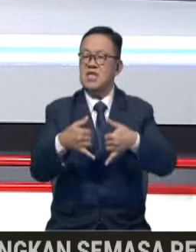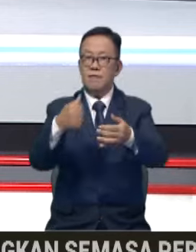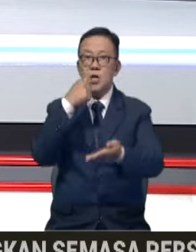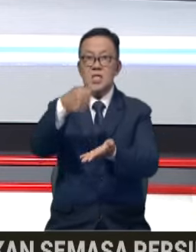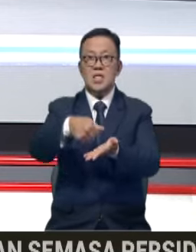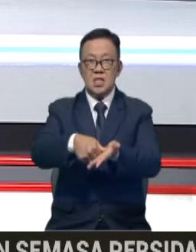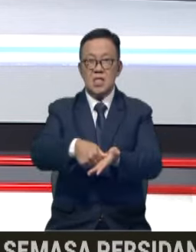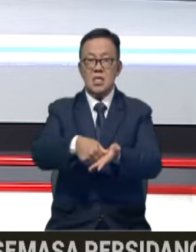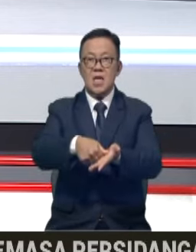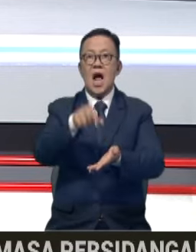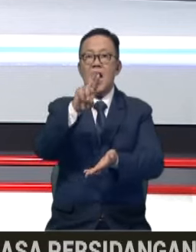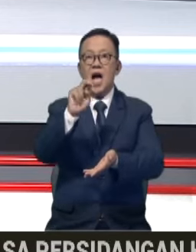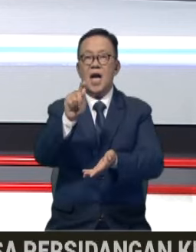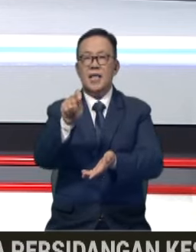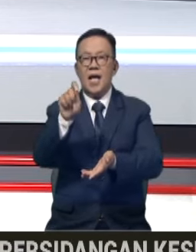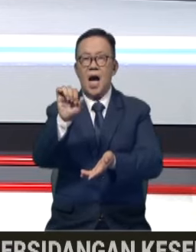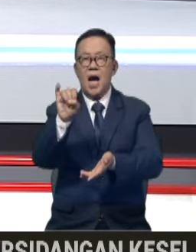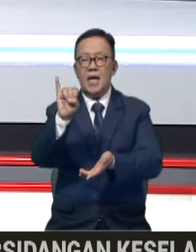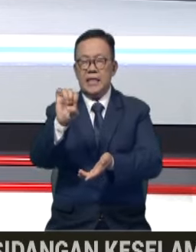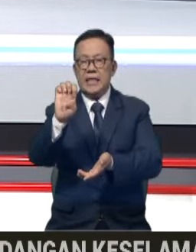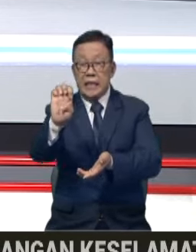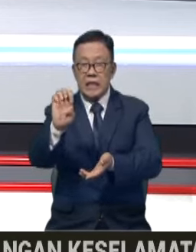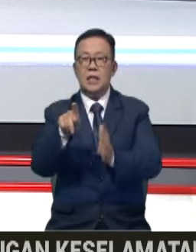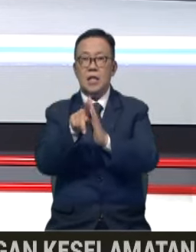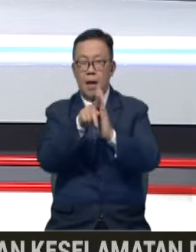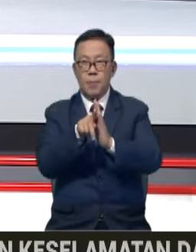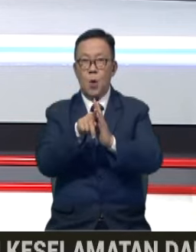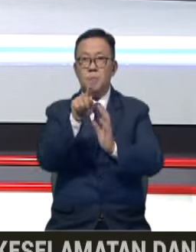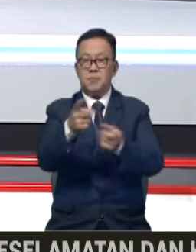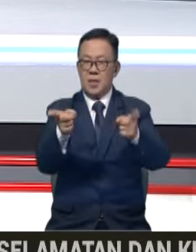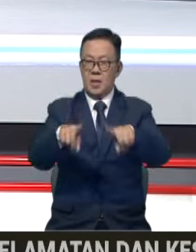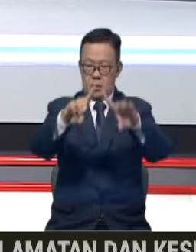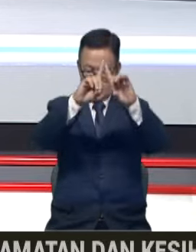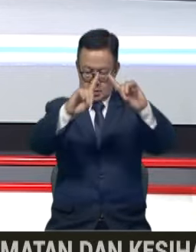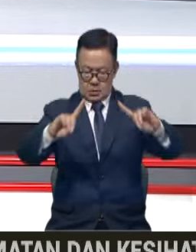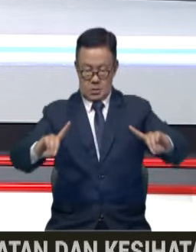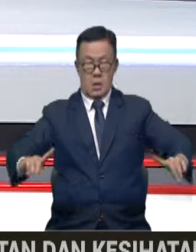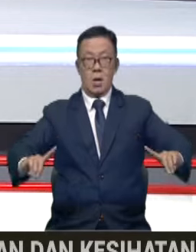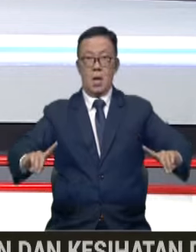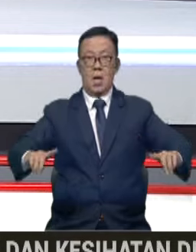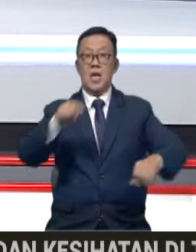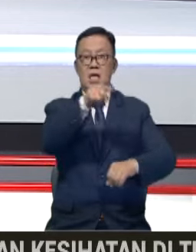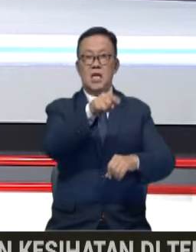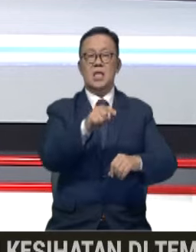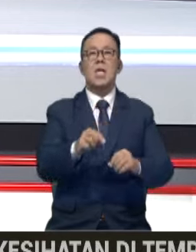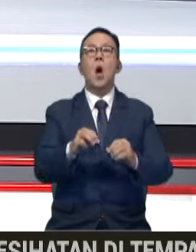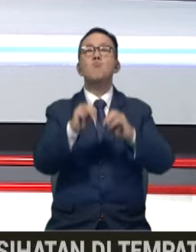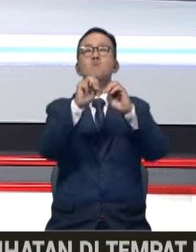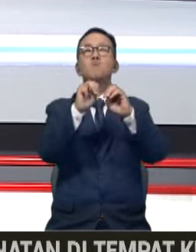Perumahan Negara Kampung Retai, Mukim Bokok. Majlis diadakan di Dewan Kemasyarakatan Mukim Bokok pagi